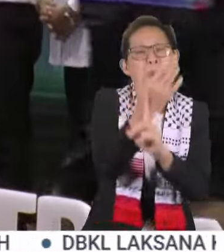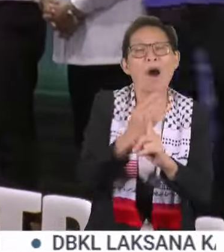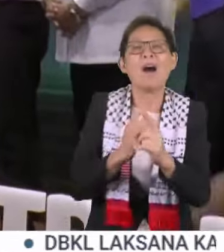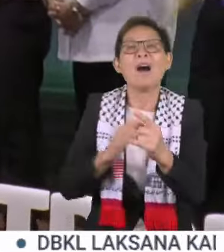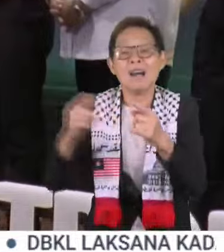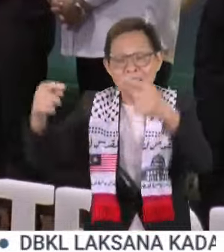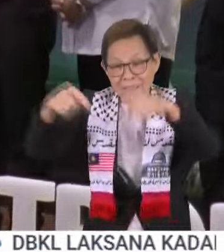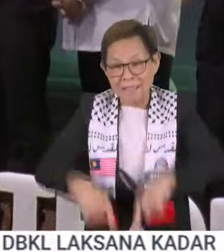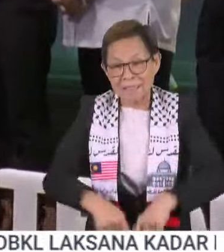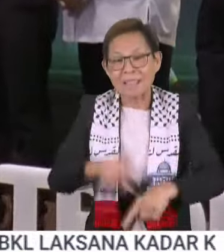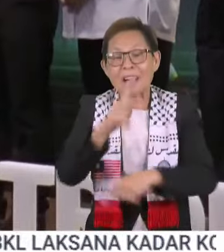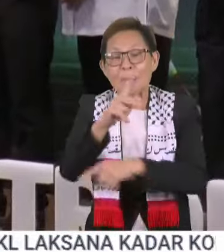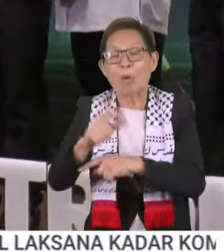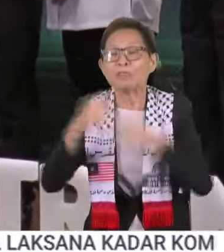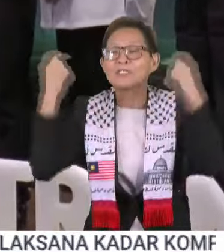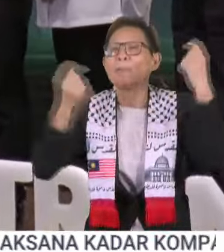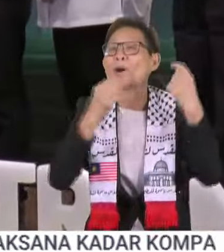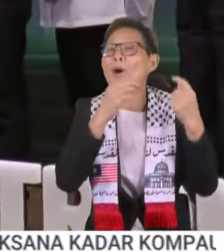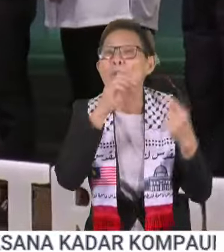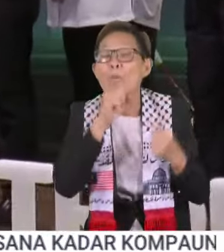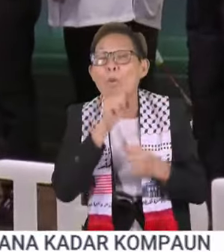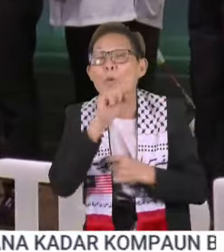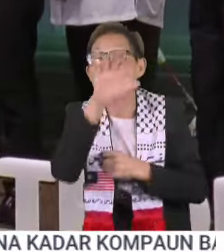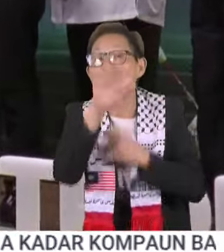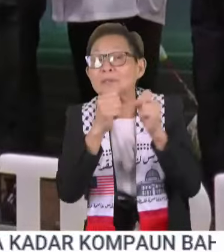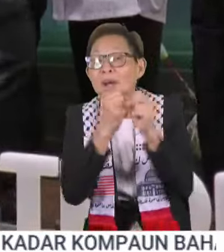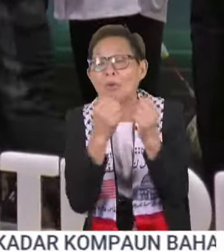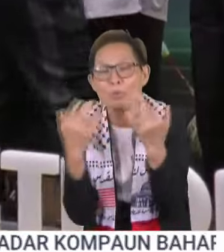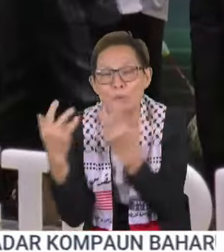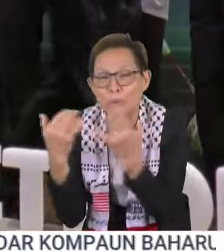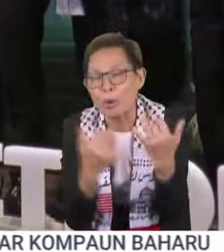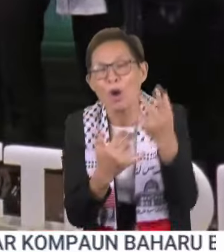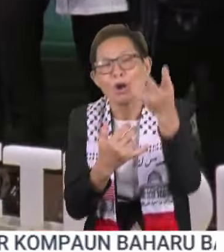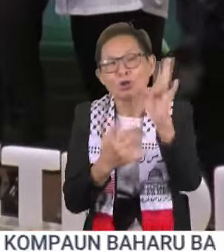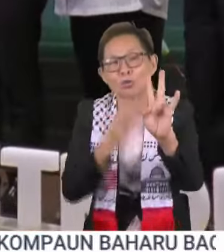pada sambutan ulang tahun ke-50 Petronas 17 Ogos ini.